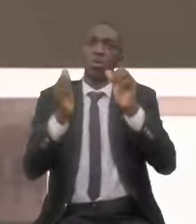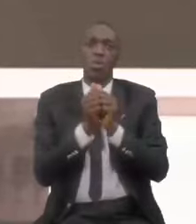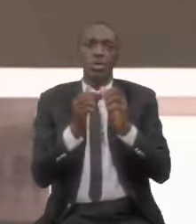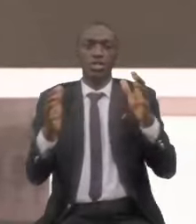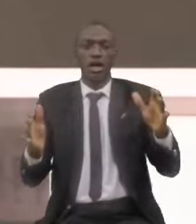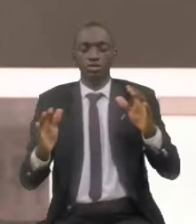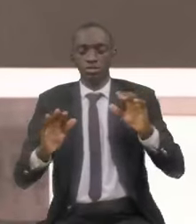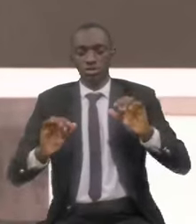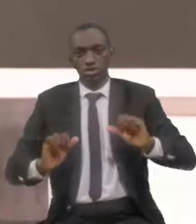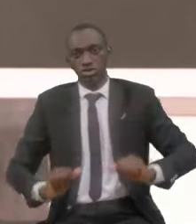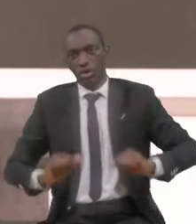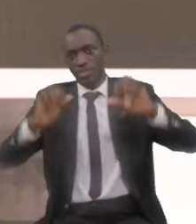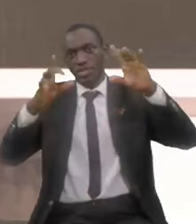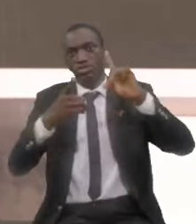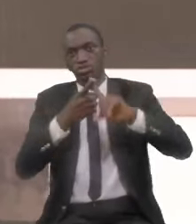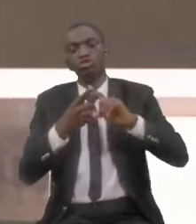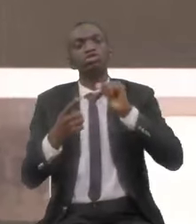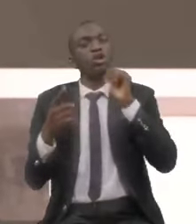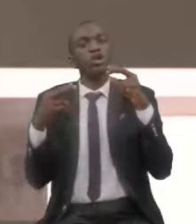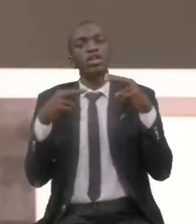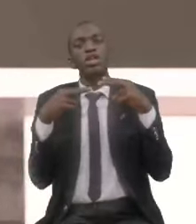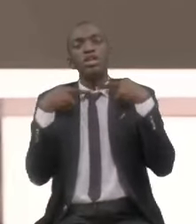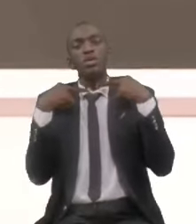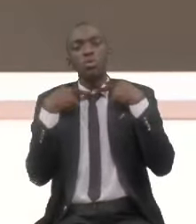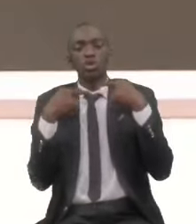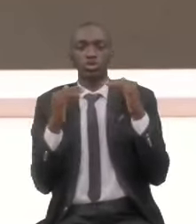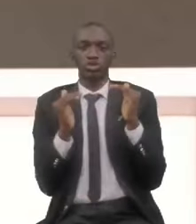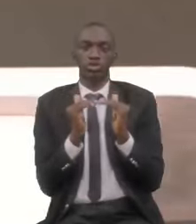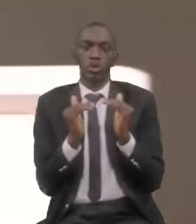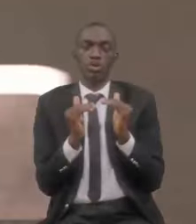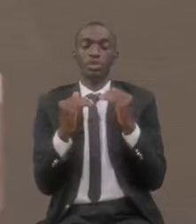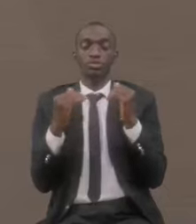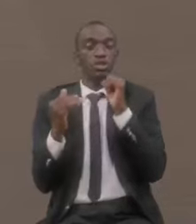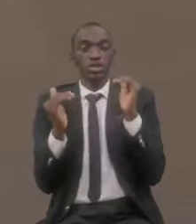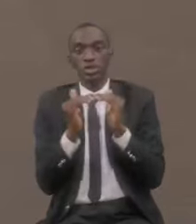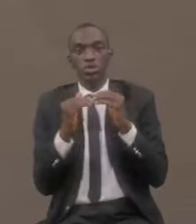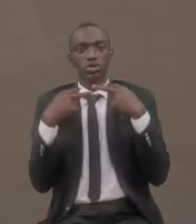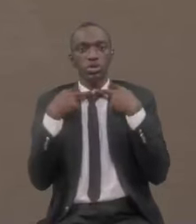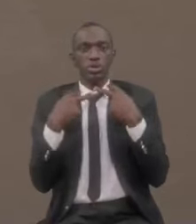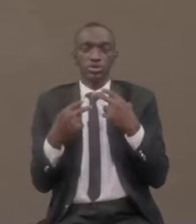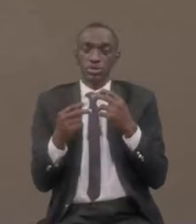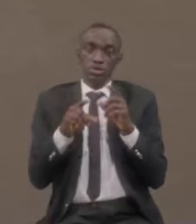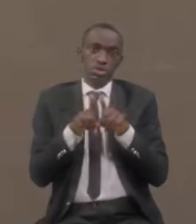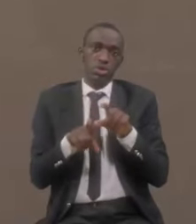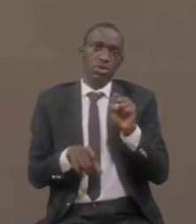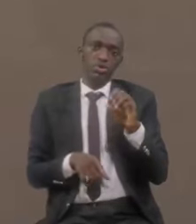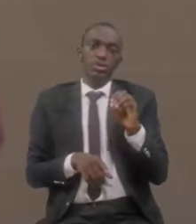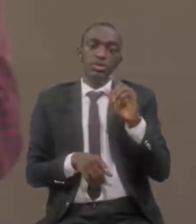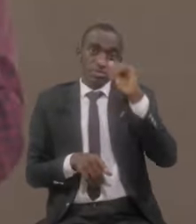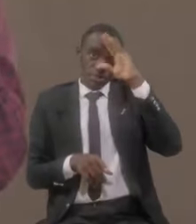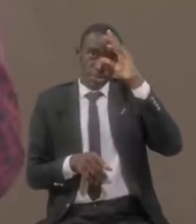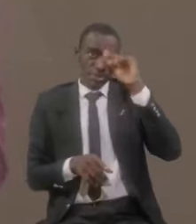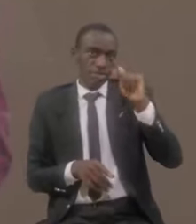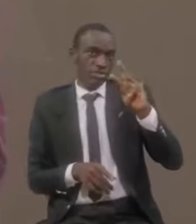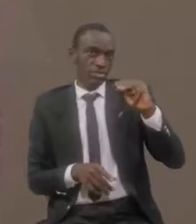joug étranger. Timothée, alors, a compris cela. Et il avait une poursuite fervente. Il